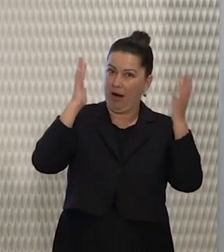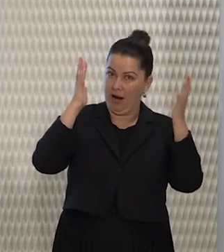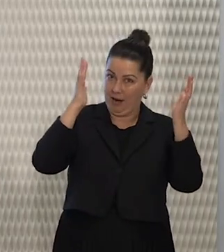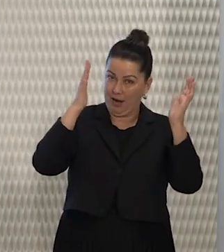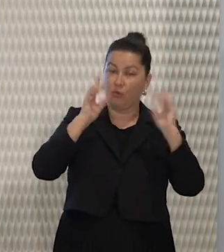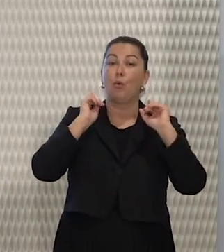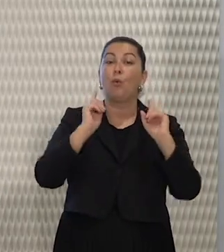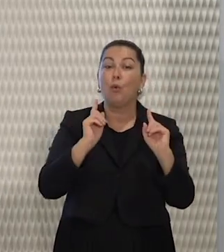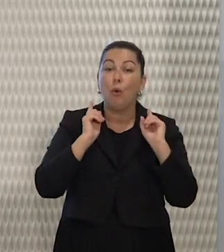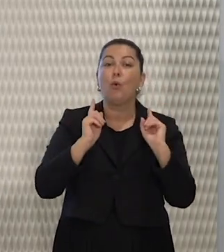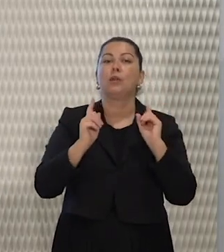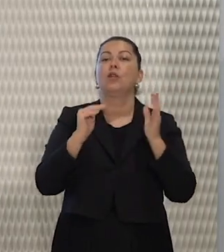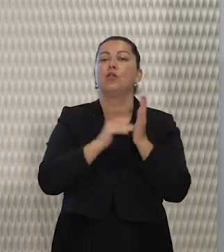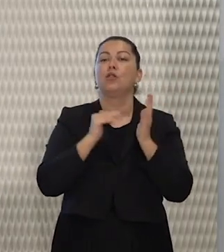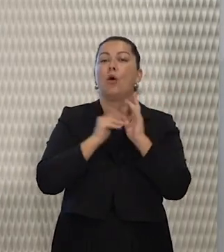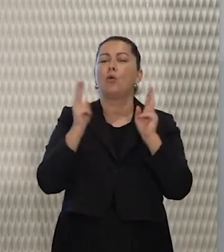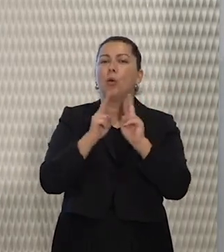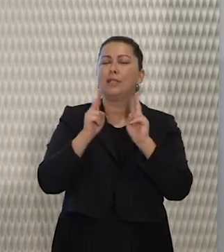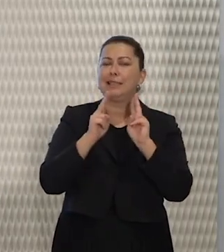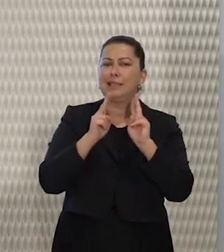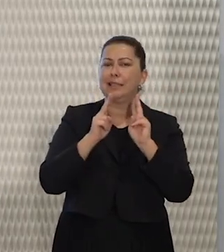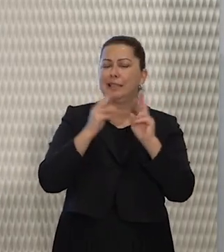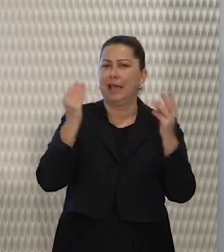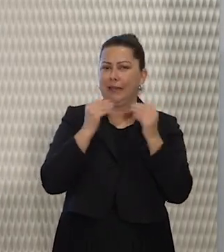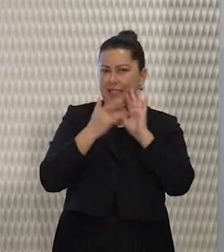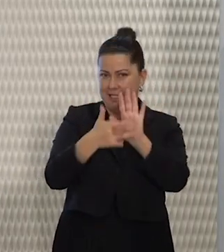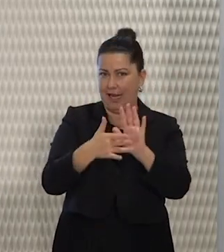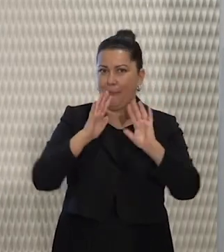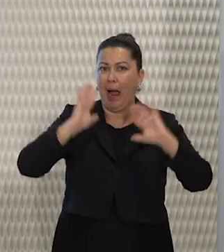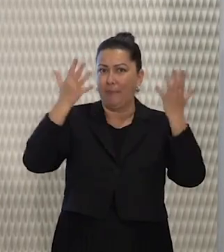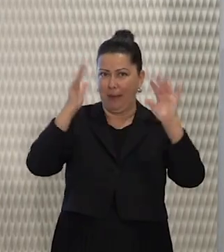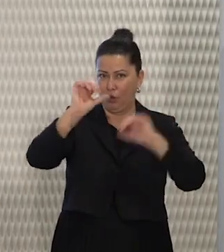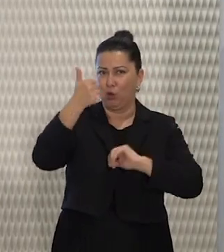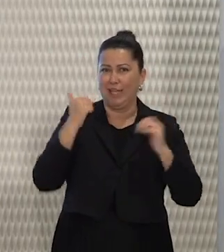auch, indem wir kurz etwas gemeinsam anhören. Aber Applaus für Jürgen Hoheneder.